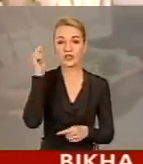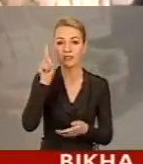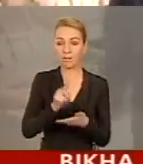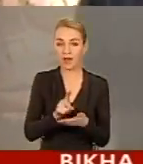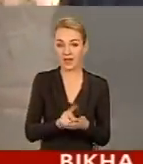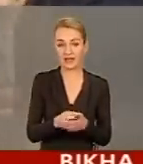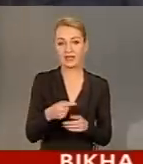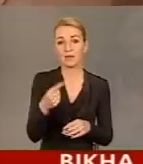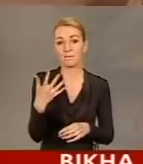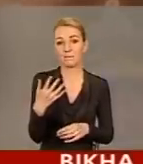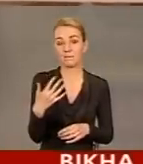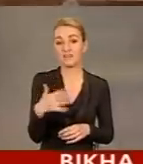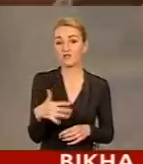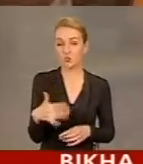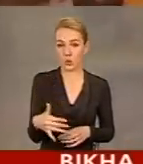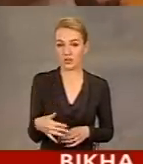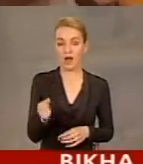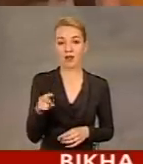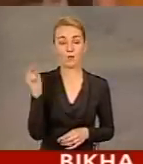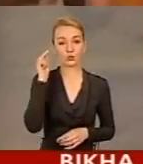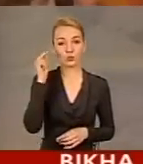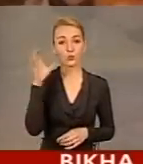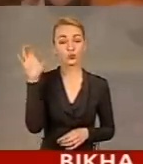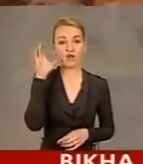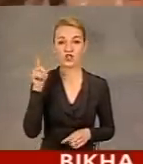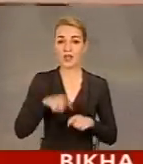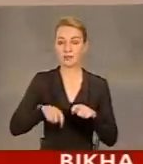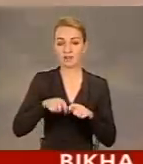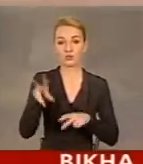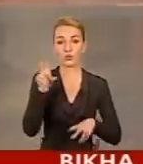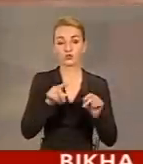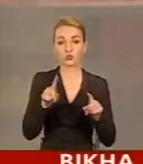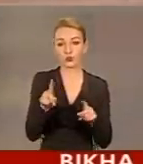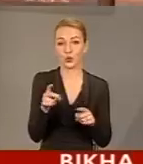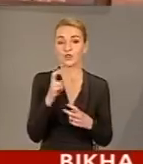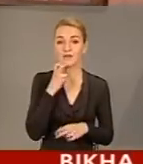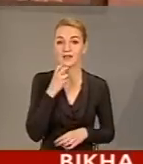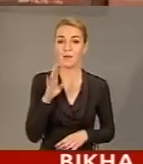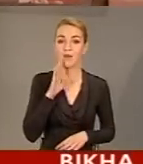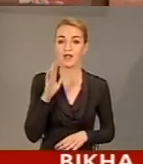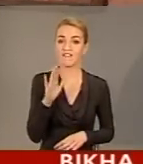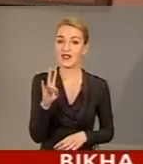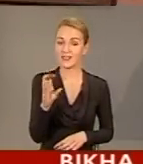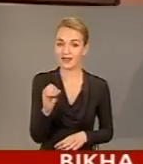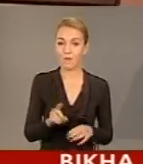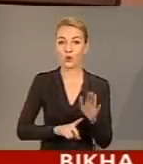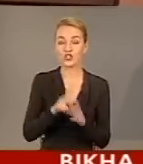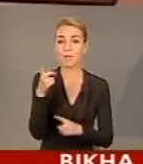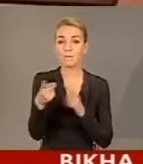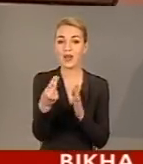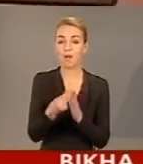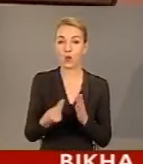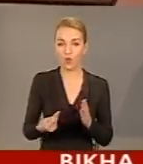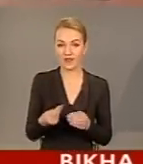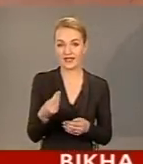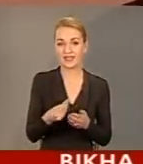залишається півсотні. Але, послухавши експертів, хлопець сподівається, що усміхнена пані Валентина нарешті почне перемальовувати